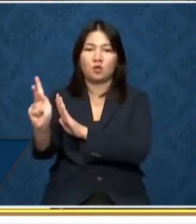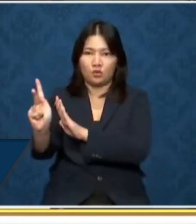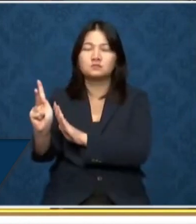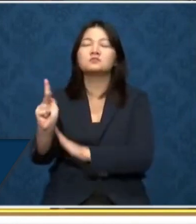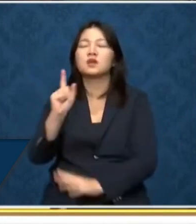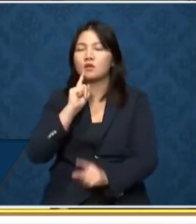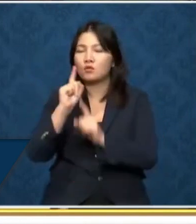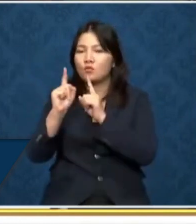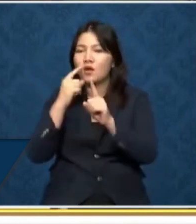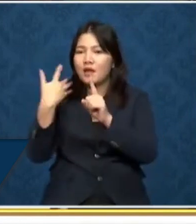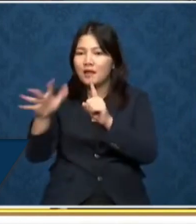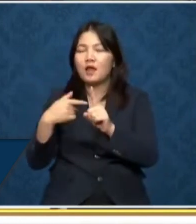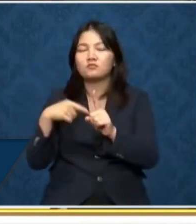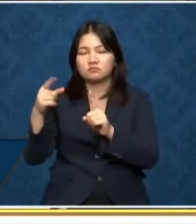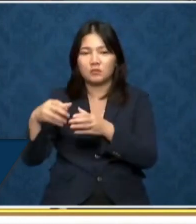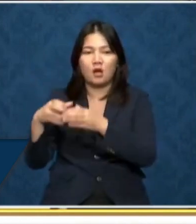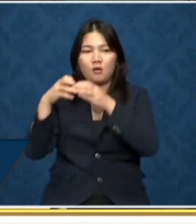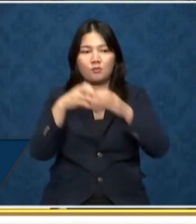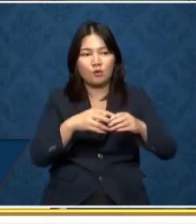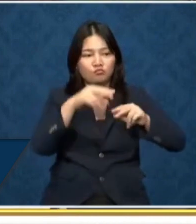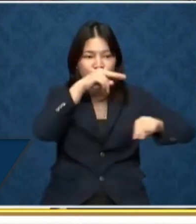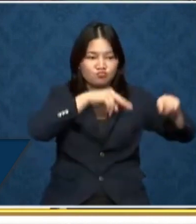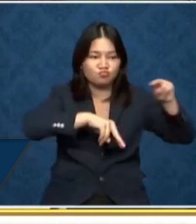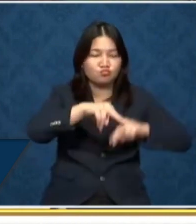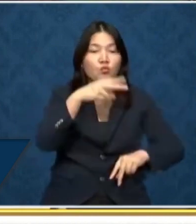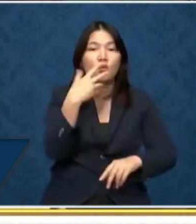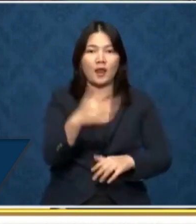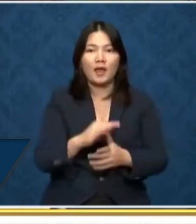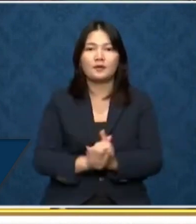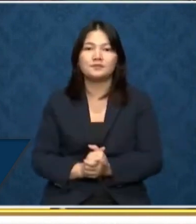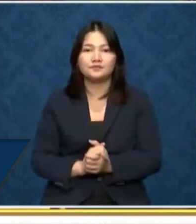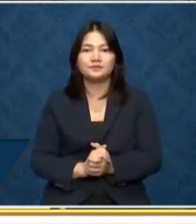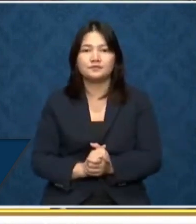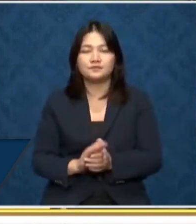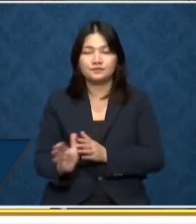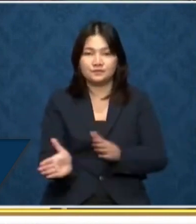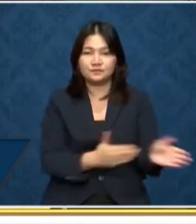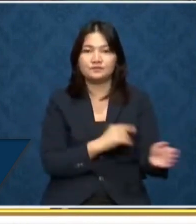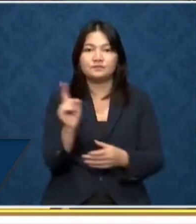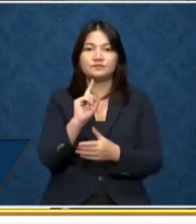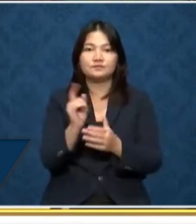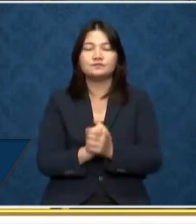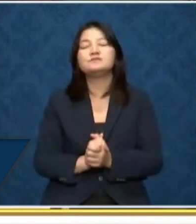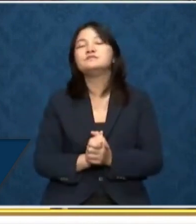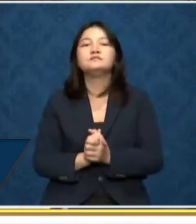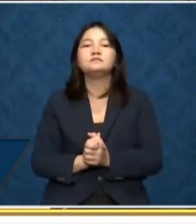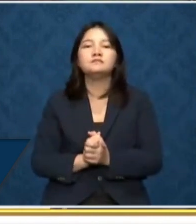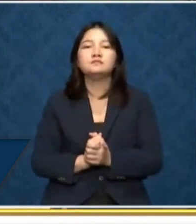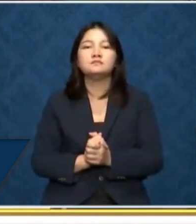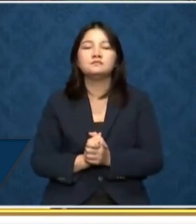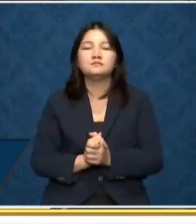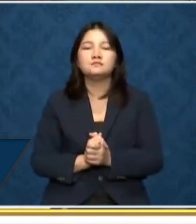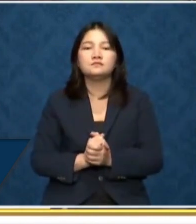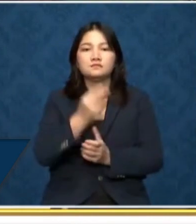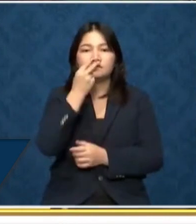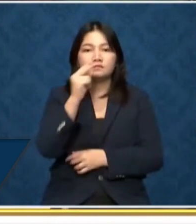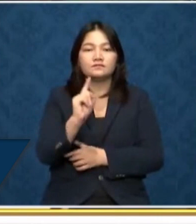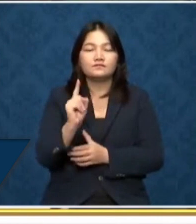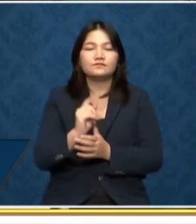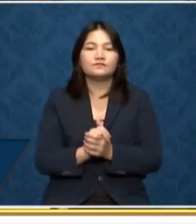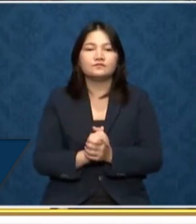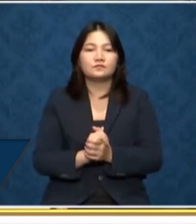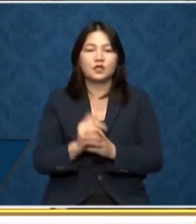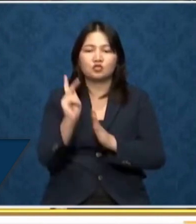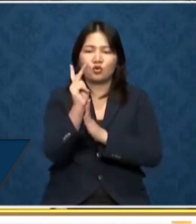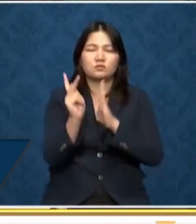แล้วนอกจากนั้นยังมีปัญหาที่เกี่ยวข้องกับการเรียกรับผลประโยชน์โดยอาศัยกฎหมายที่ไม่ทัน